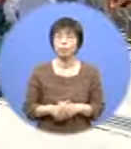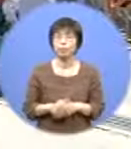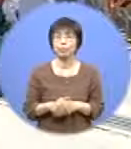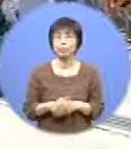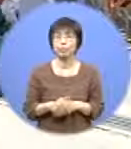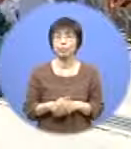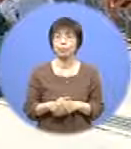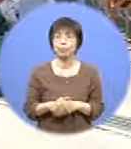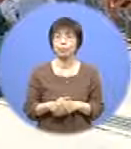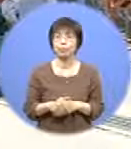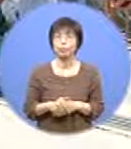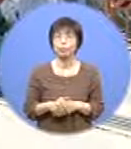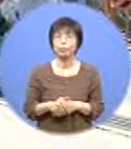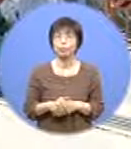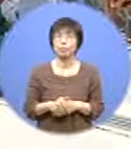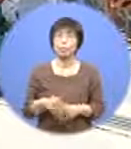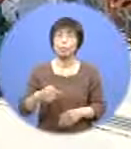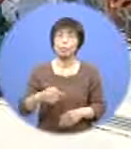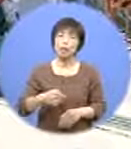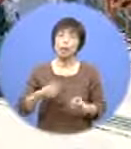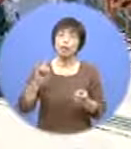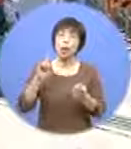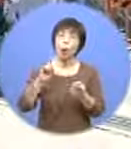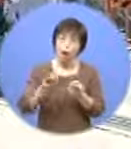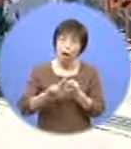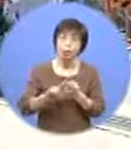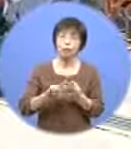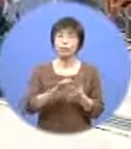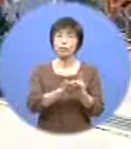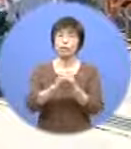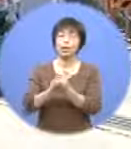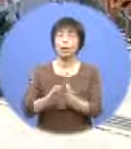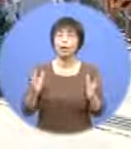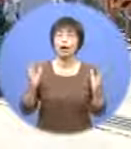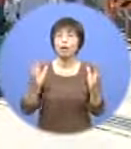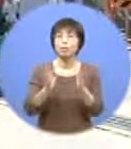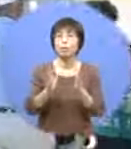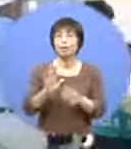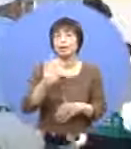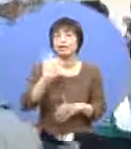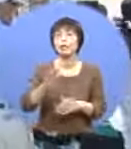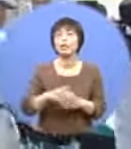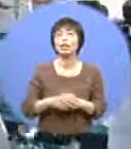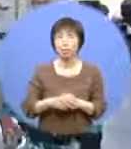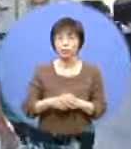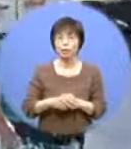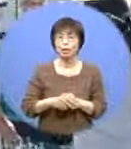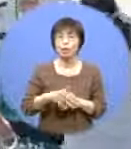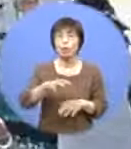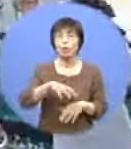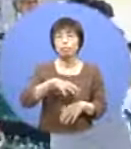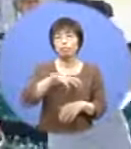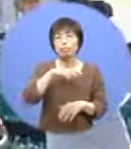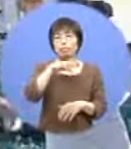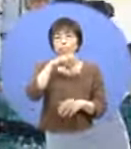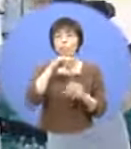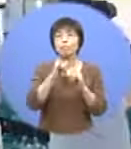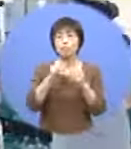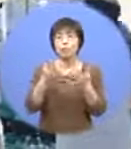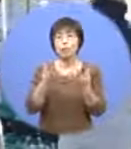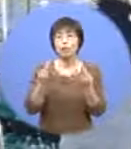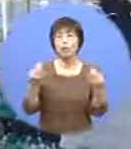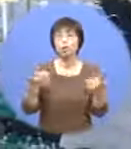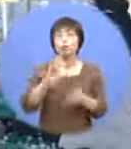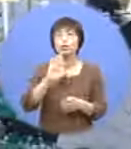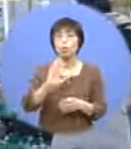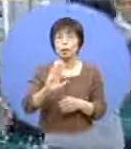昨日は仲間が集まっているという団体です。はい。 まあ、お年を召した方が多いんですけ